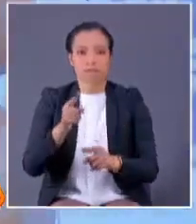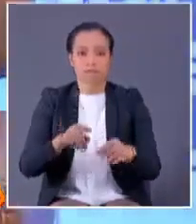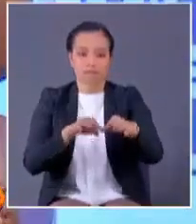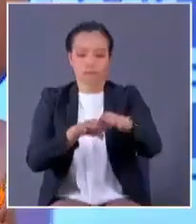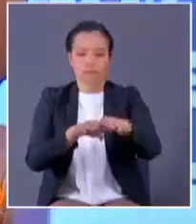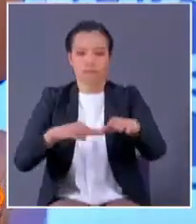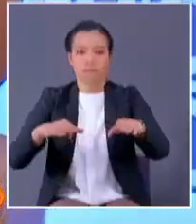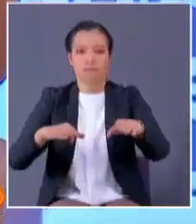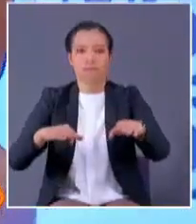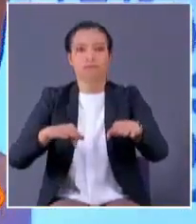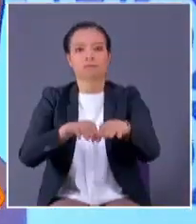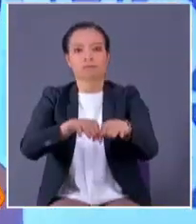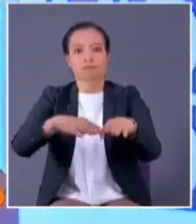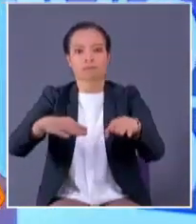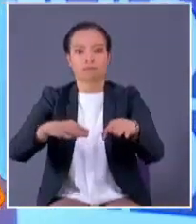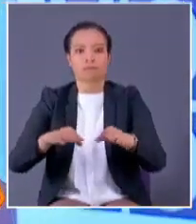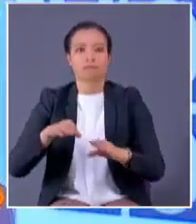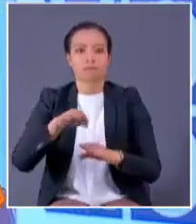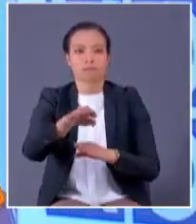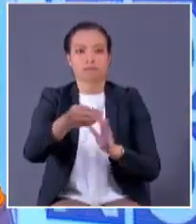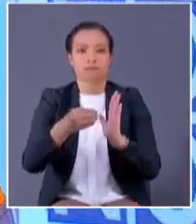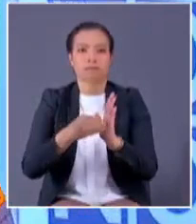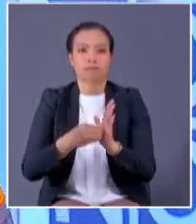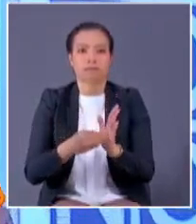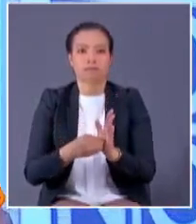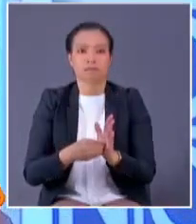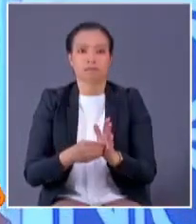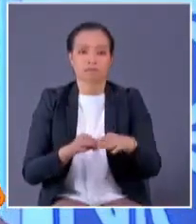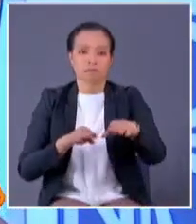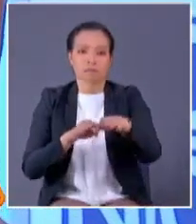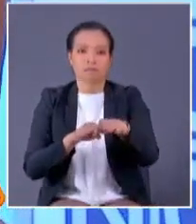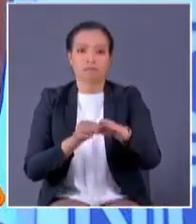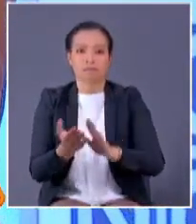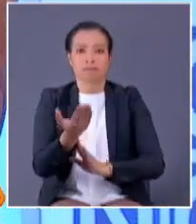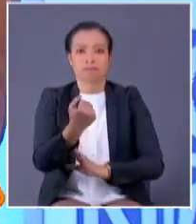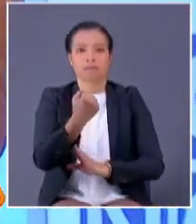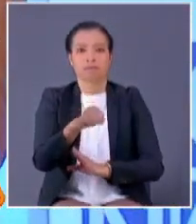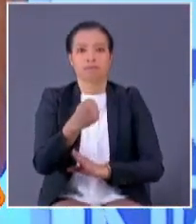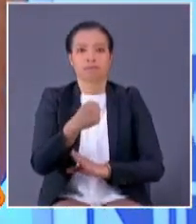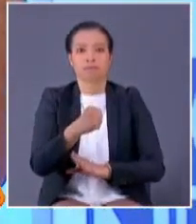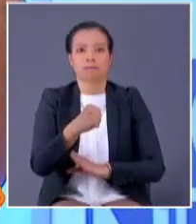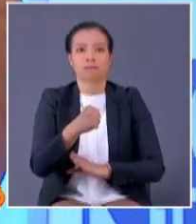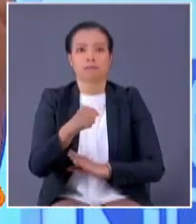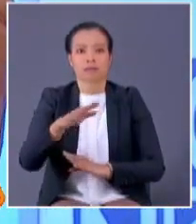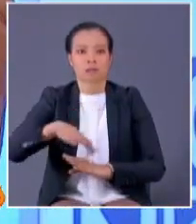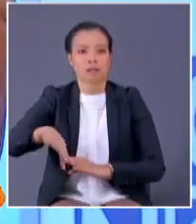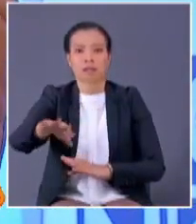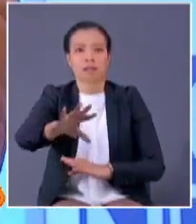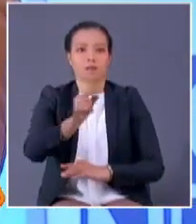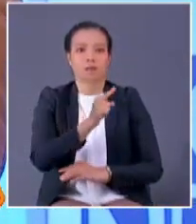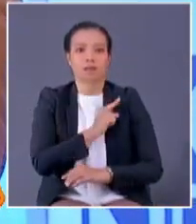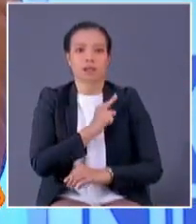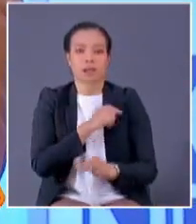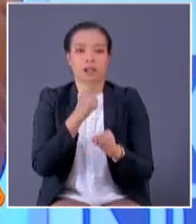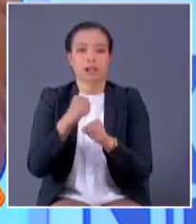ล้อรถบรรทุกเนี่ยครับที่จะเข้าตัวเมืองกรุงเทพเนี่ยก็เข้าประมาณ10โมงเช้า ครับ หลังจากที่พนักงานอะ